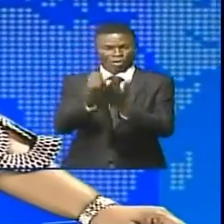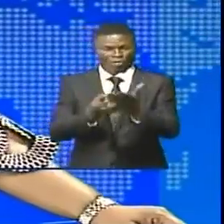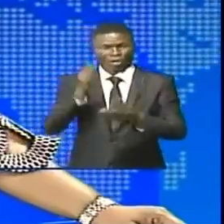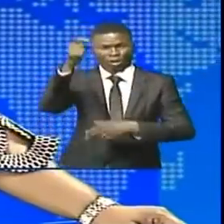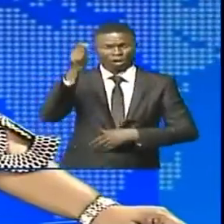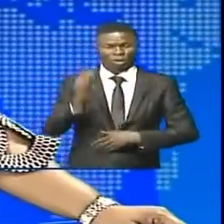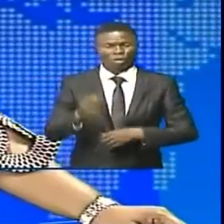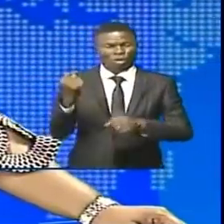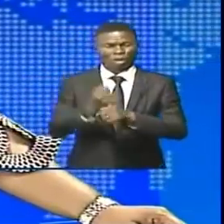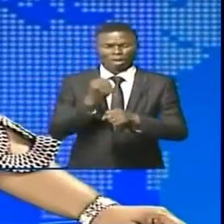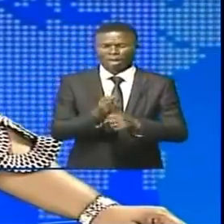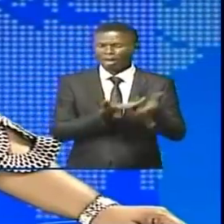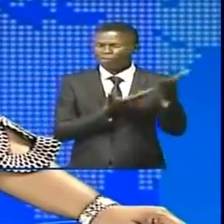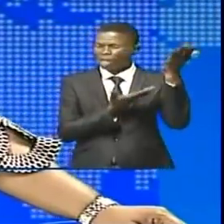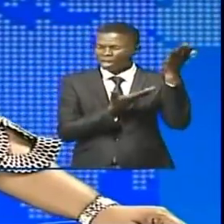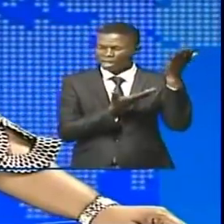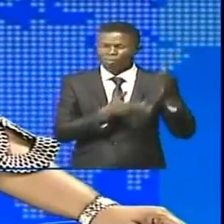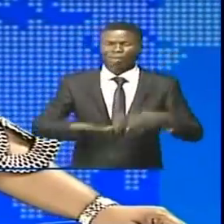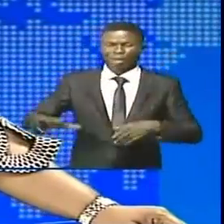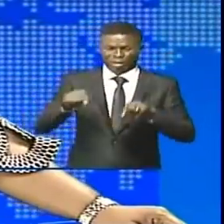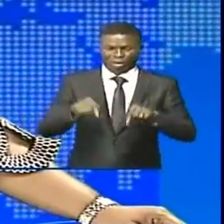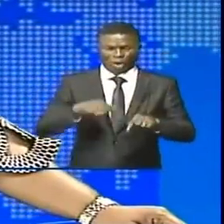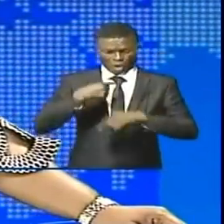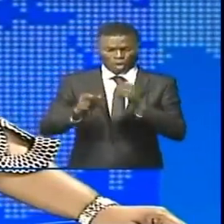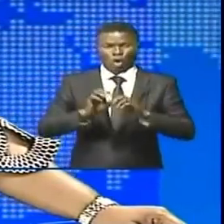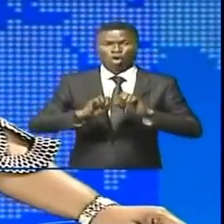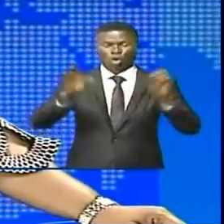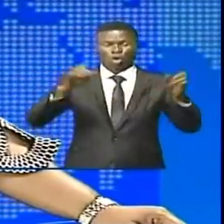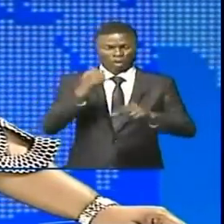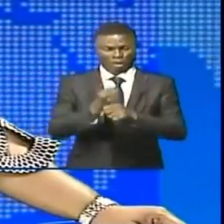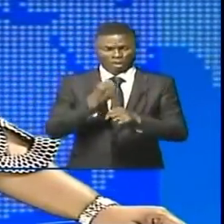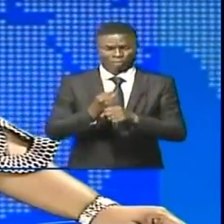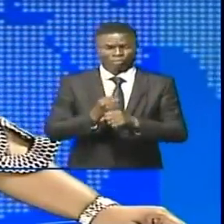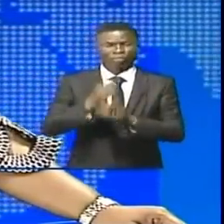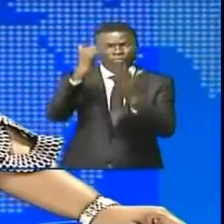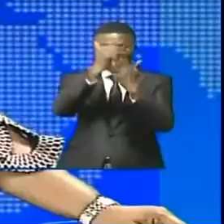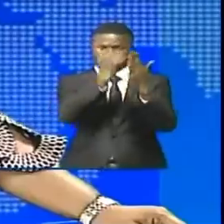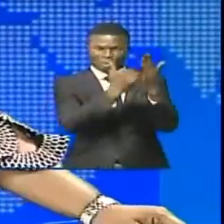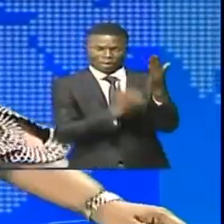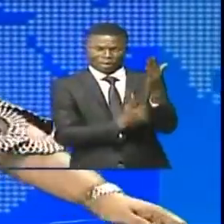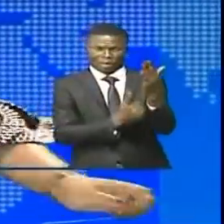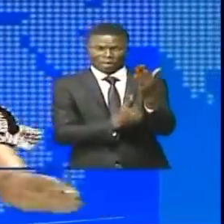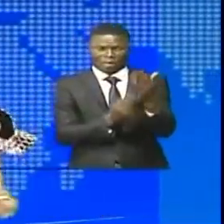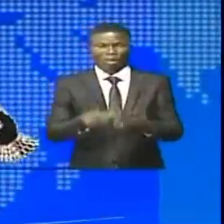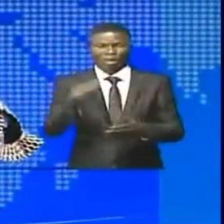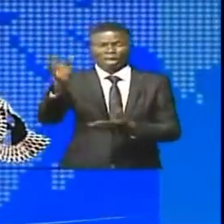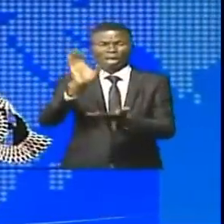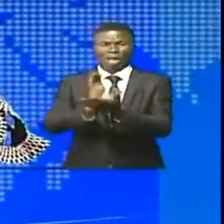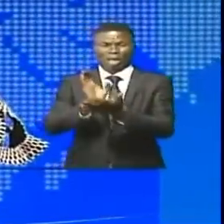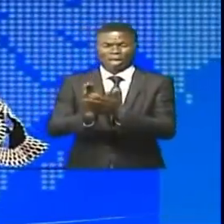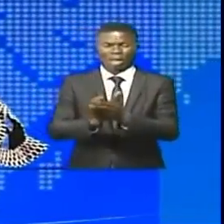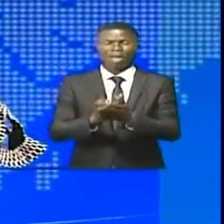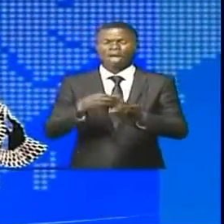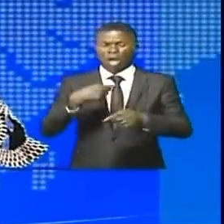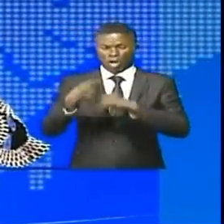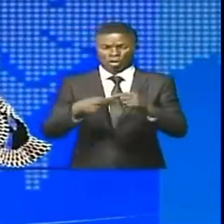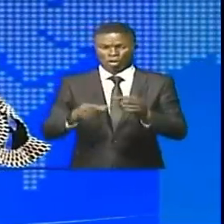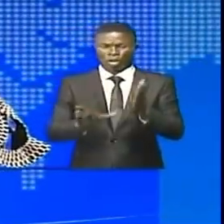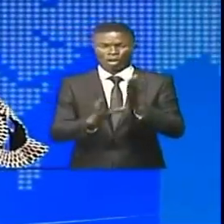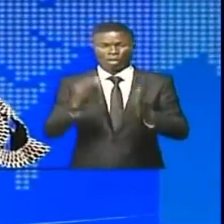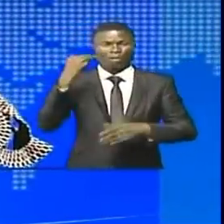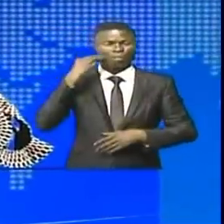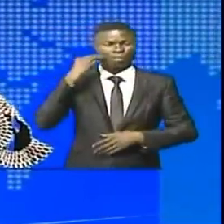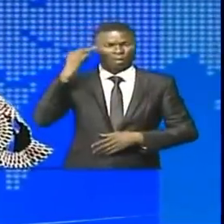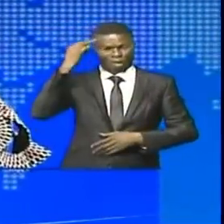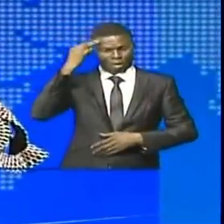ayant servi sous le drapeau le lancement officiel de l'opération de recensement et de la ré mi août arte a été effectuée par la vice-ministre